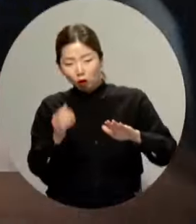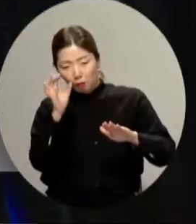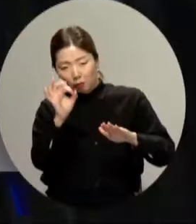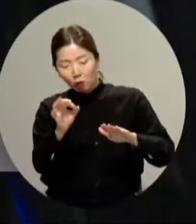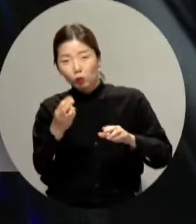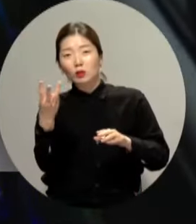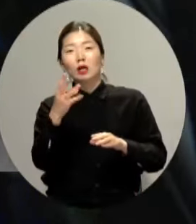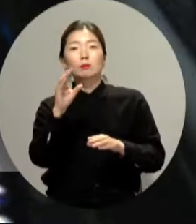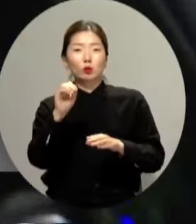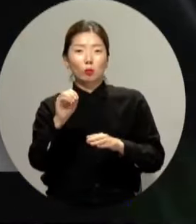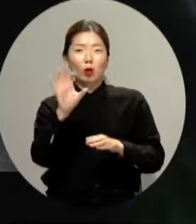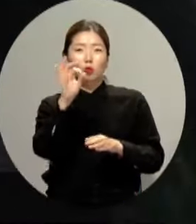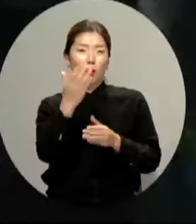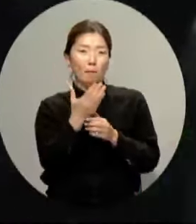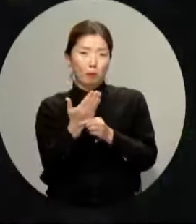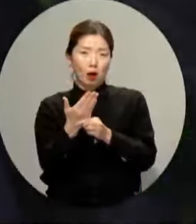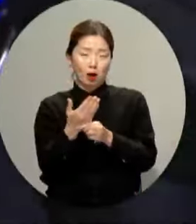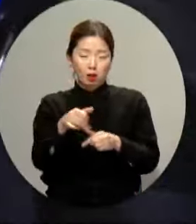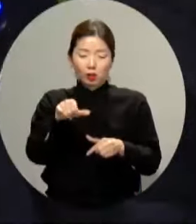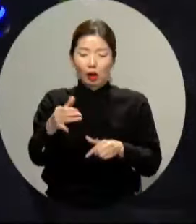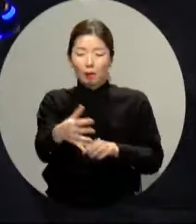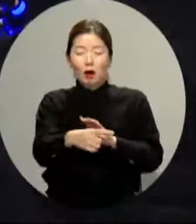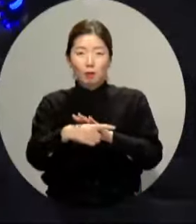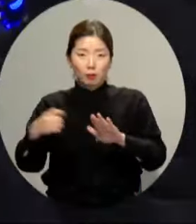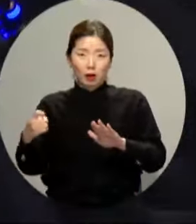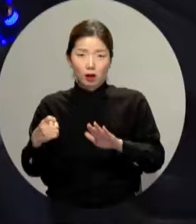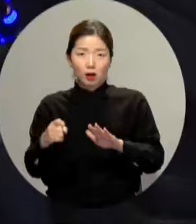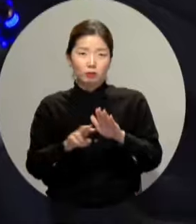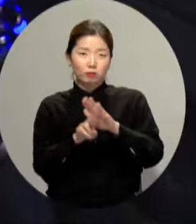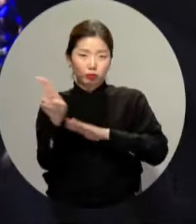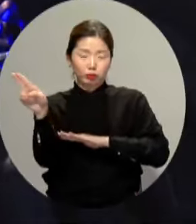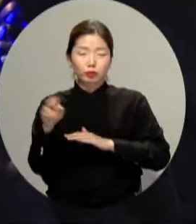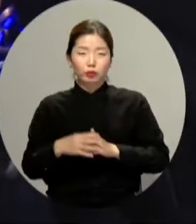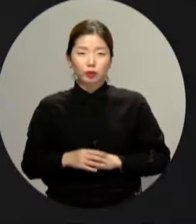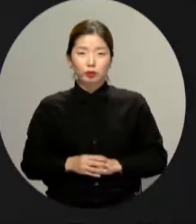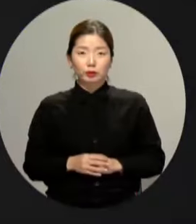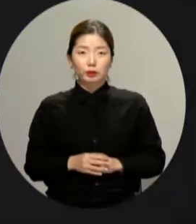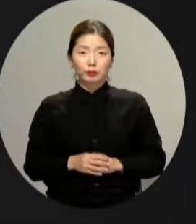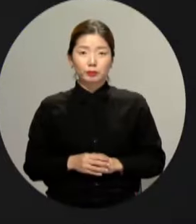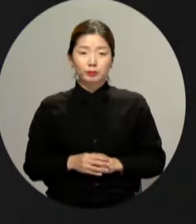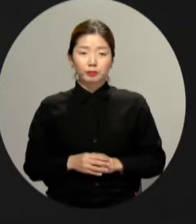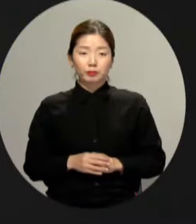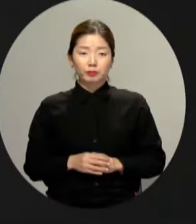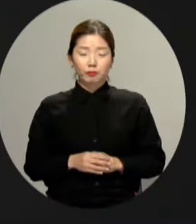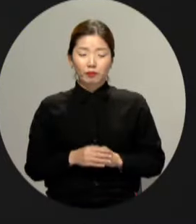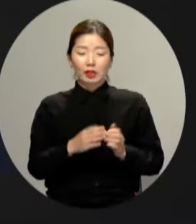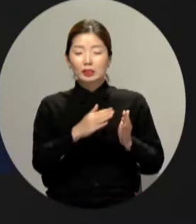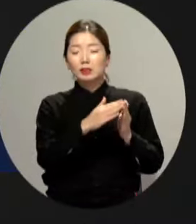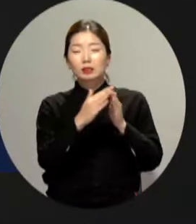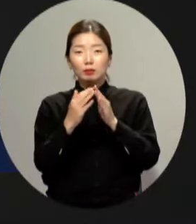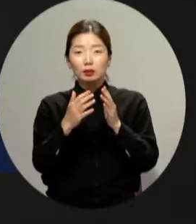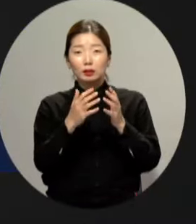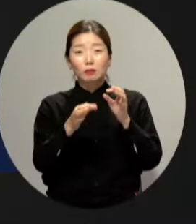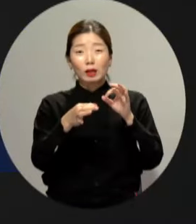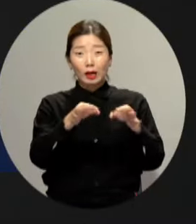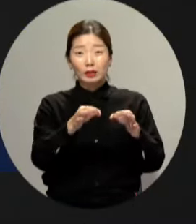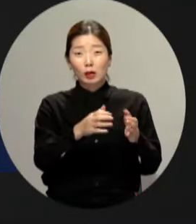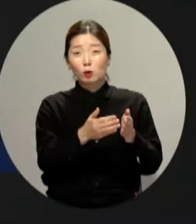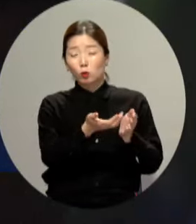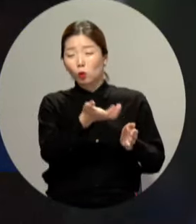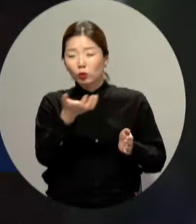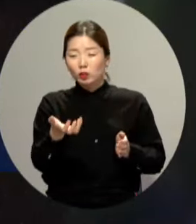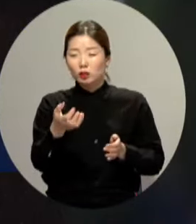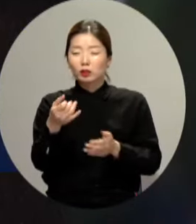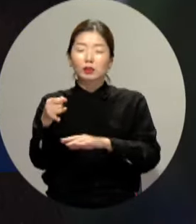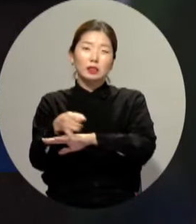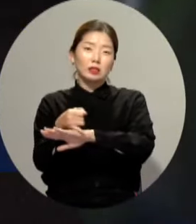차량에서 3천여만 원의 현금이 있는 가방을 훔쳐 달아난 사건입니다. 가게 이전 인테리어 비용으로 가지고